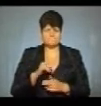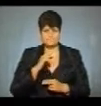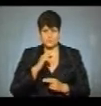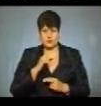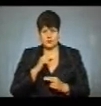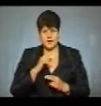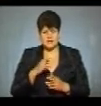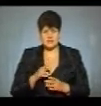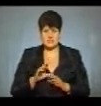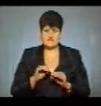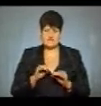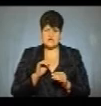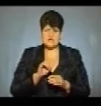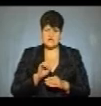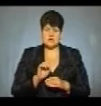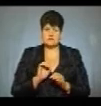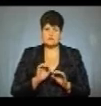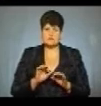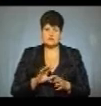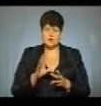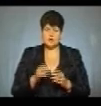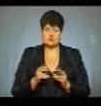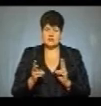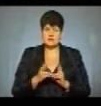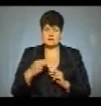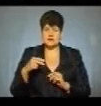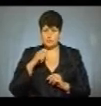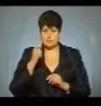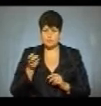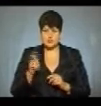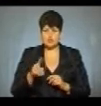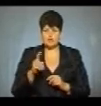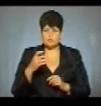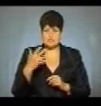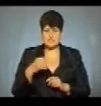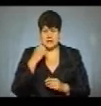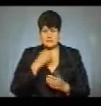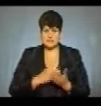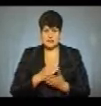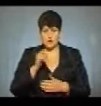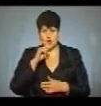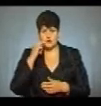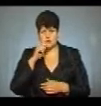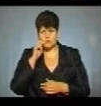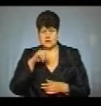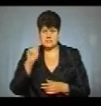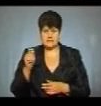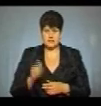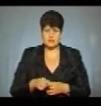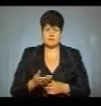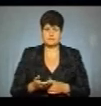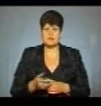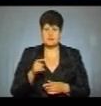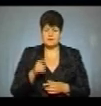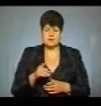своїх висловлюваннях. Загалом зустрітися із президентом України прийшли близько 150 ветеранів російсько-української війни, каже Дмитро Гайдуцький.